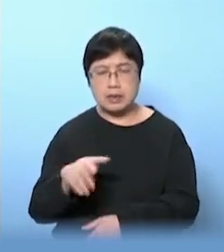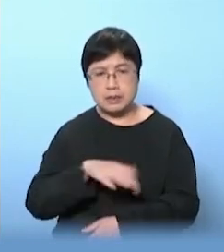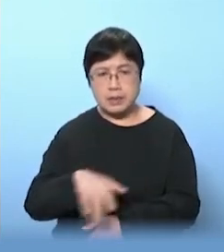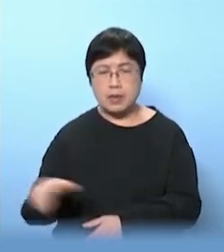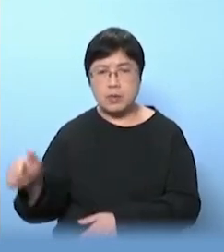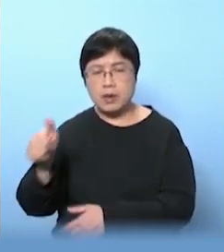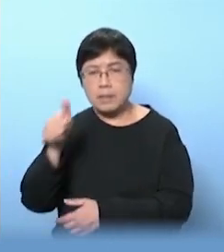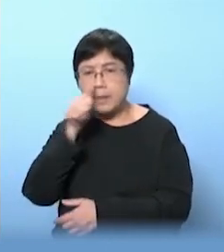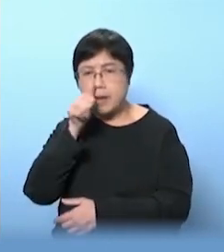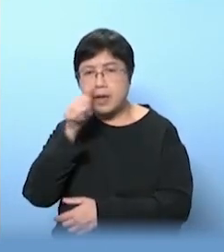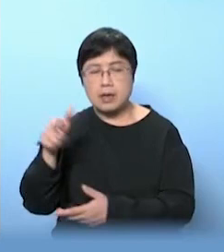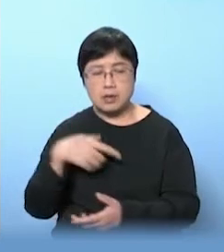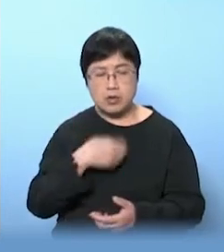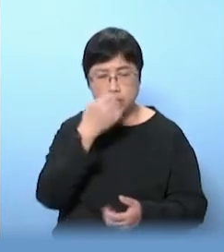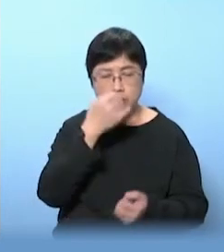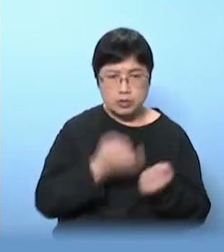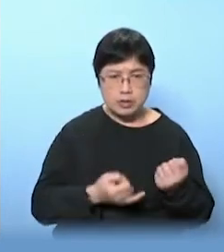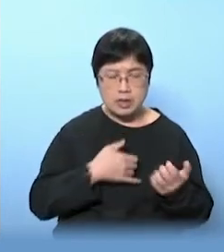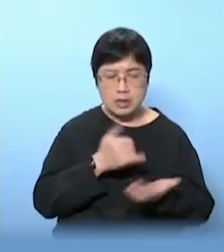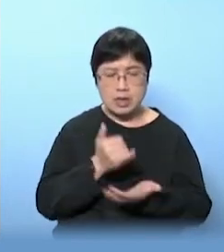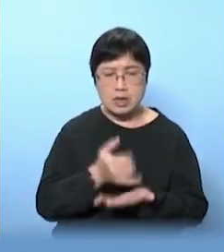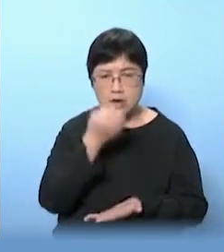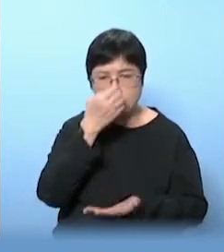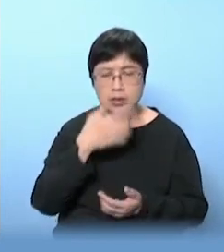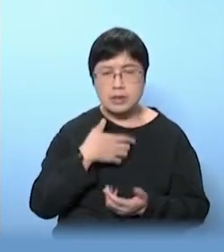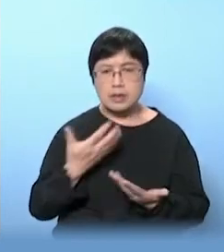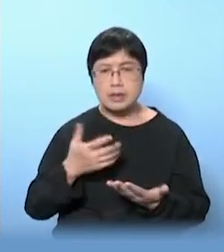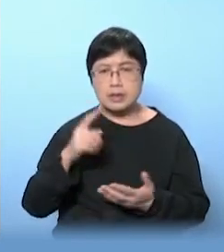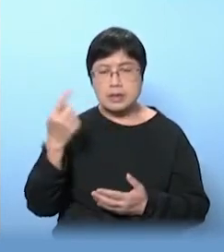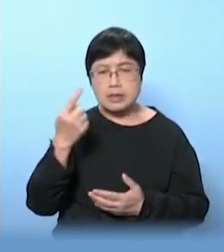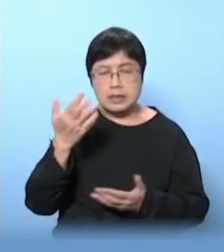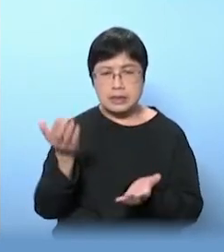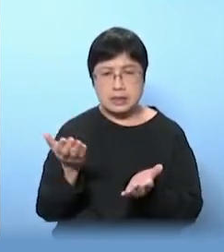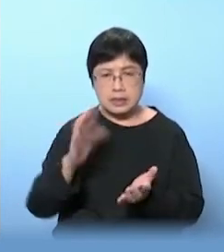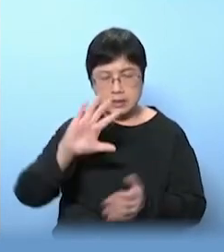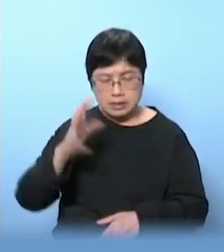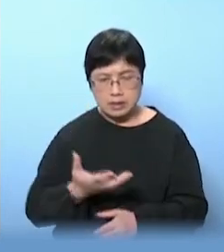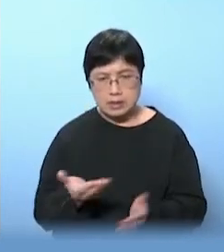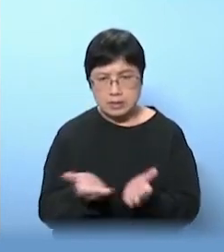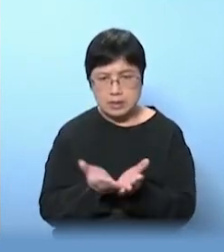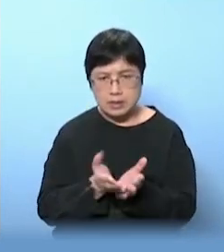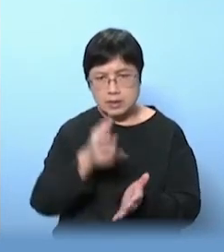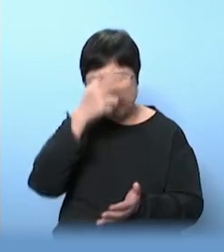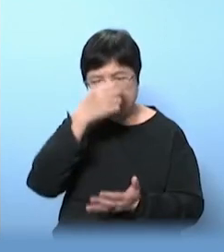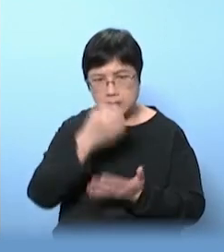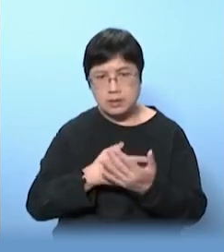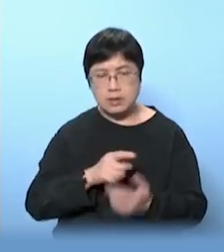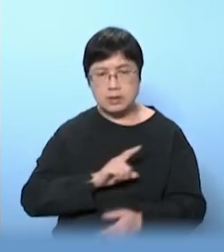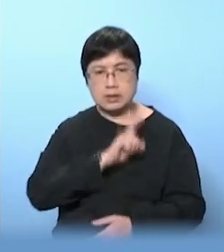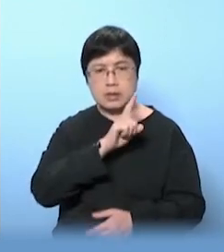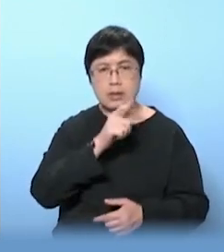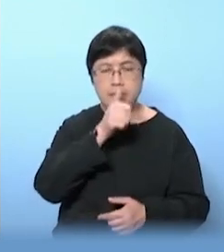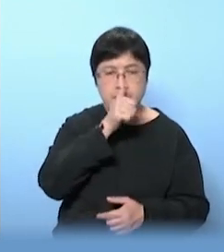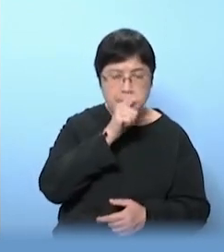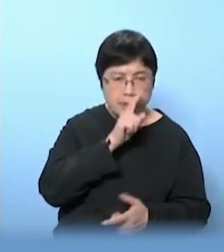香港出世嘅，所以佢哋係可以喺香港嘅。但係咧，因為而家嘅單程證嘅政策咧，就冇一啲嘅單親家庭